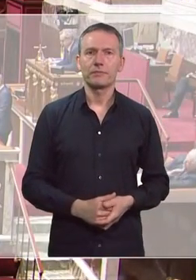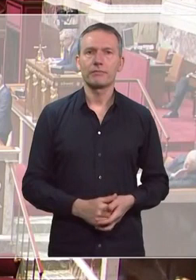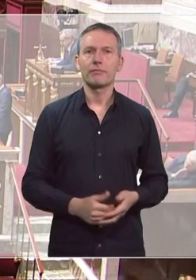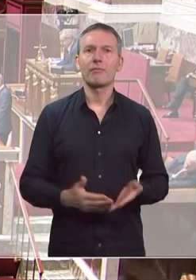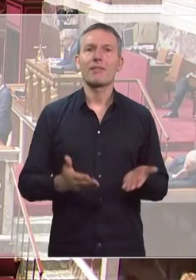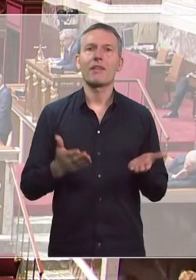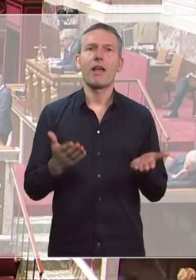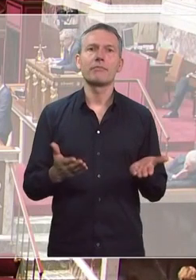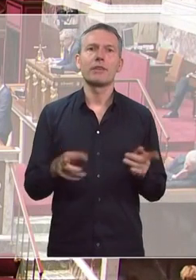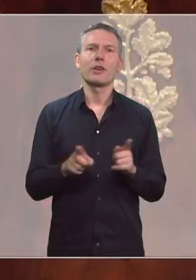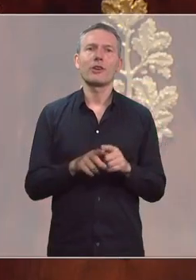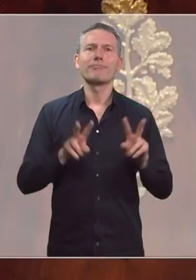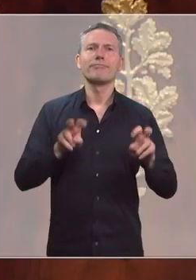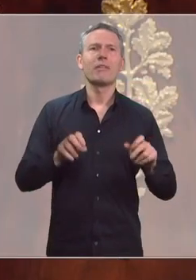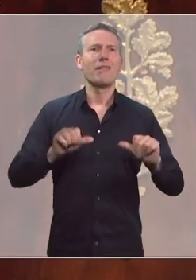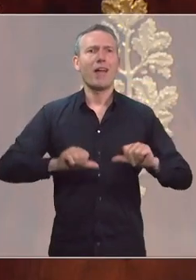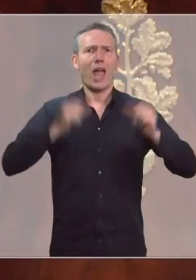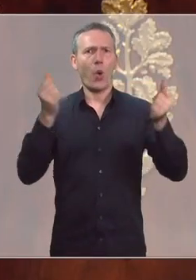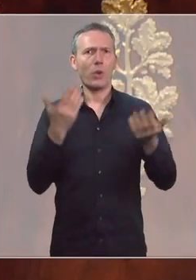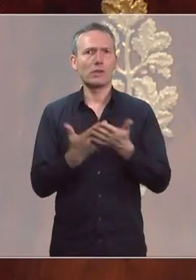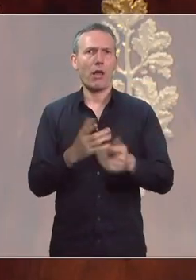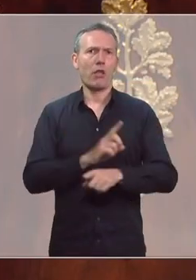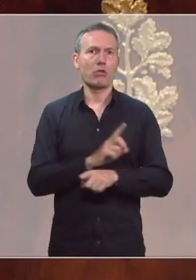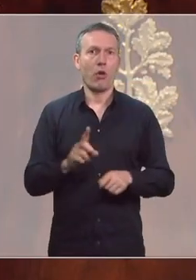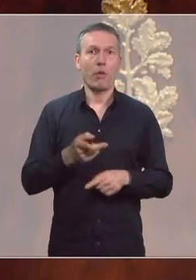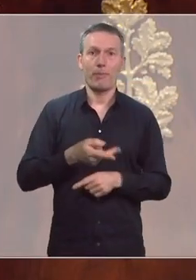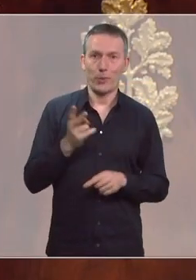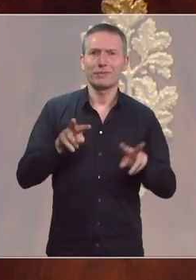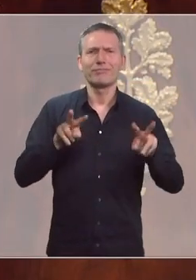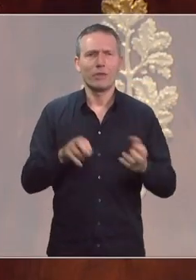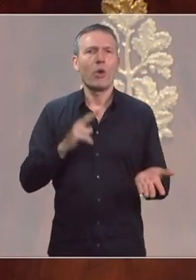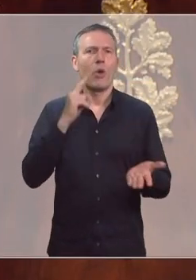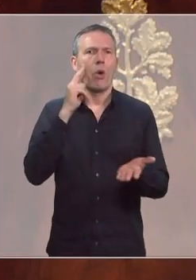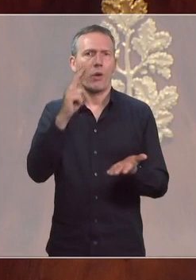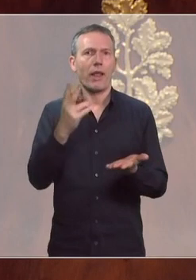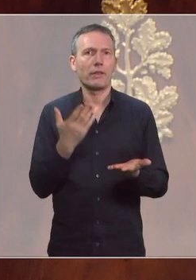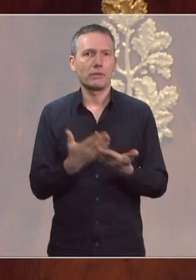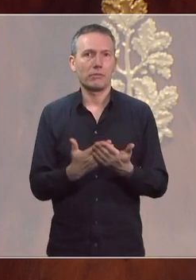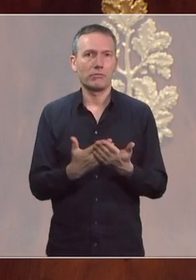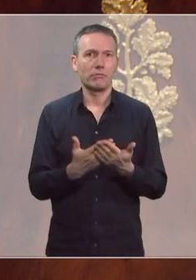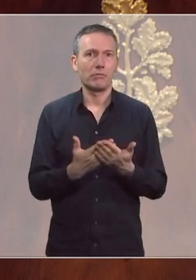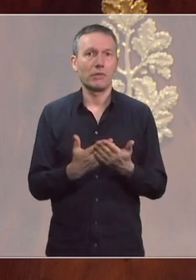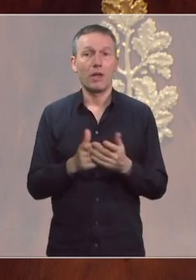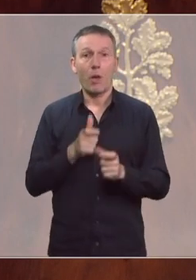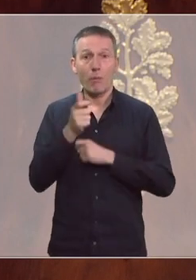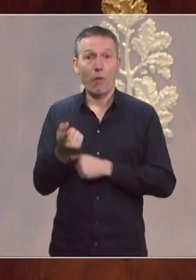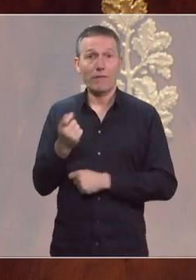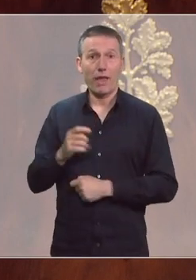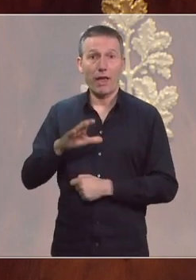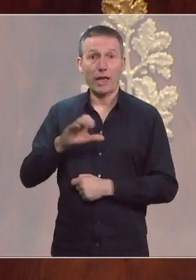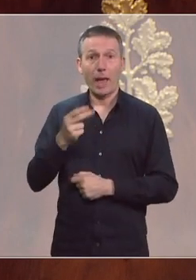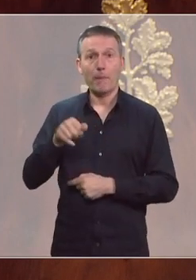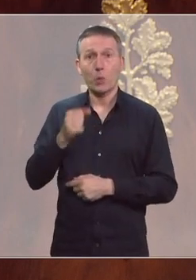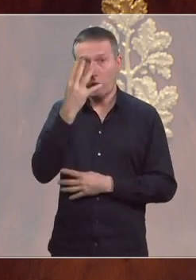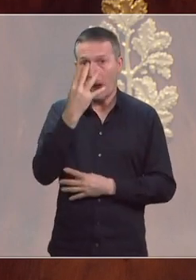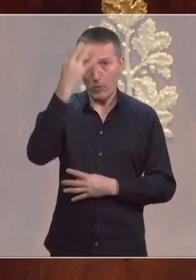Il ne s'agit pas d'héroïsme dans tout cela. Il s'agit d'honnêteté. Ces mots que Camus a fait prononcer